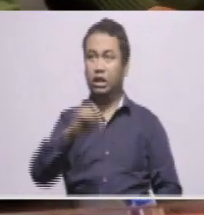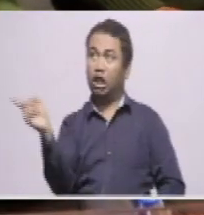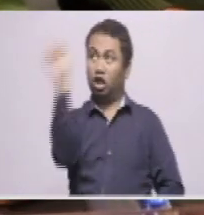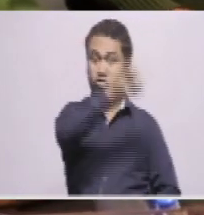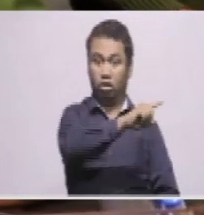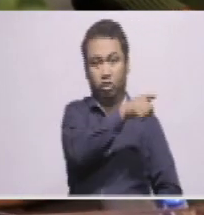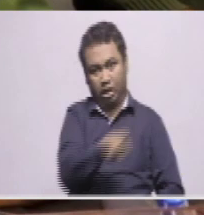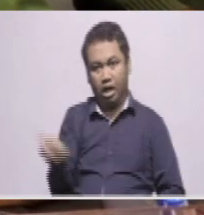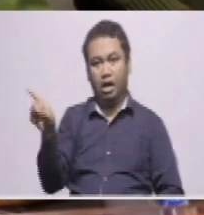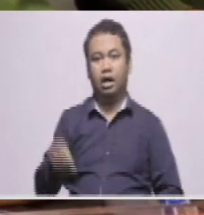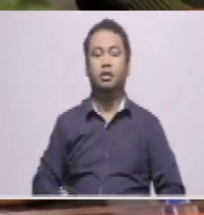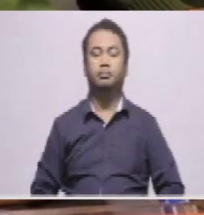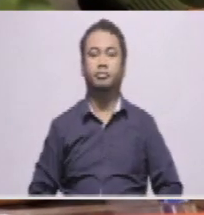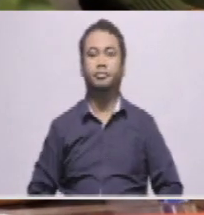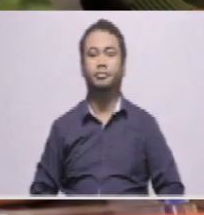le